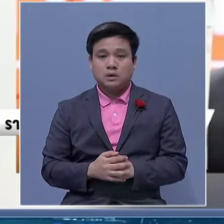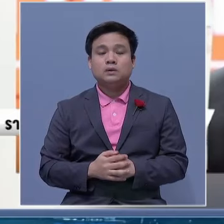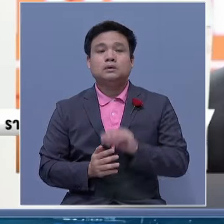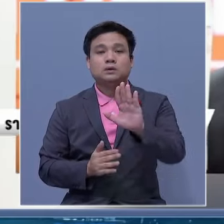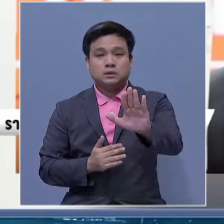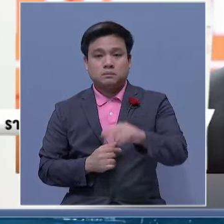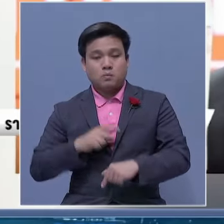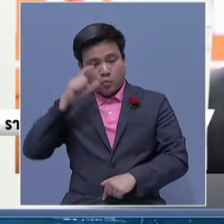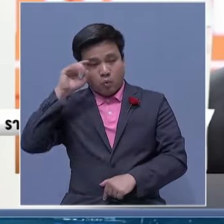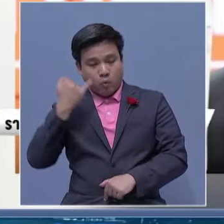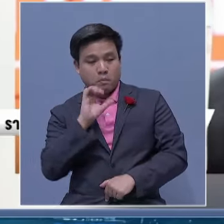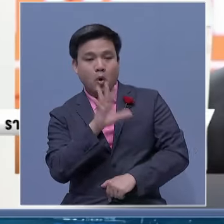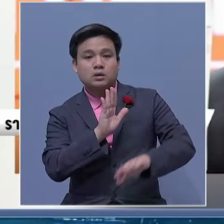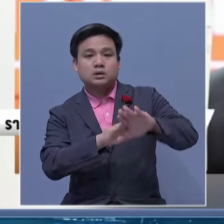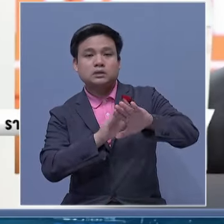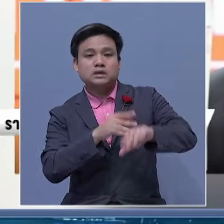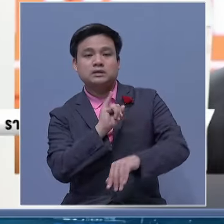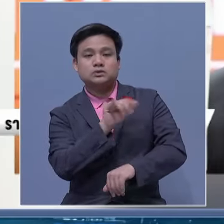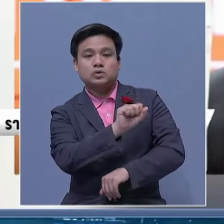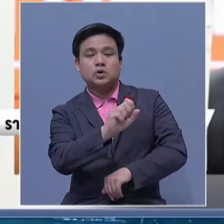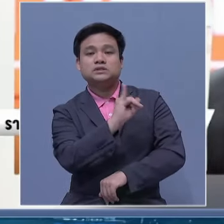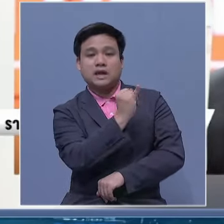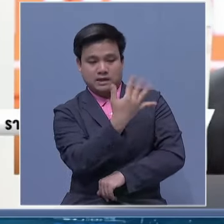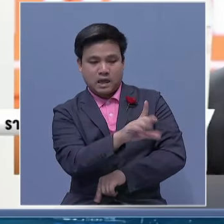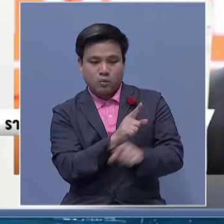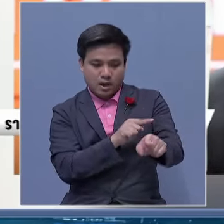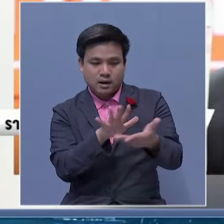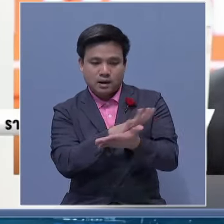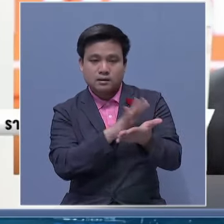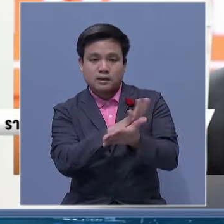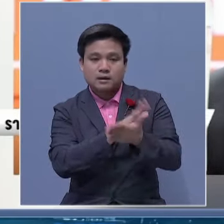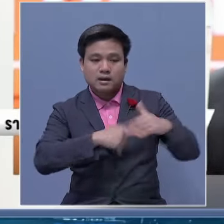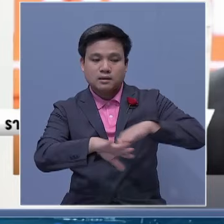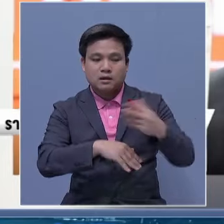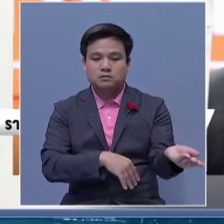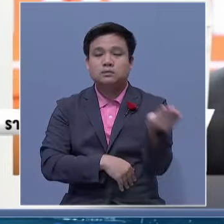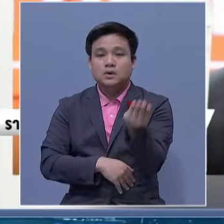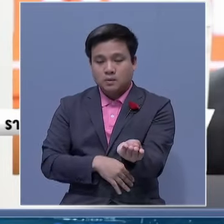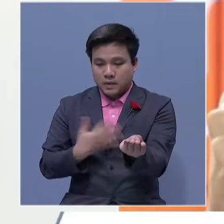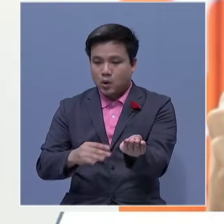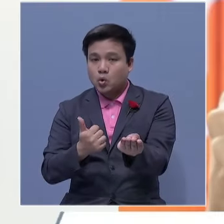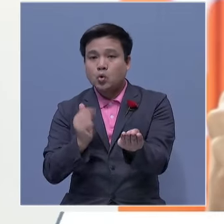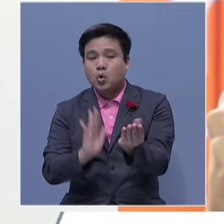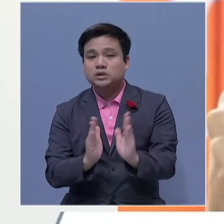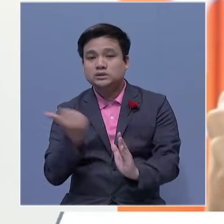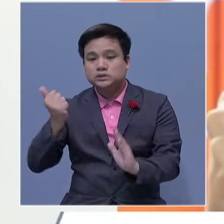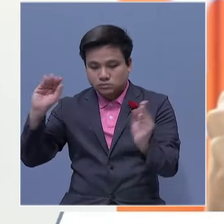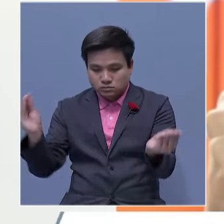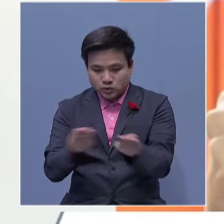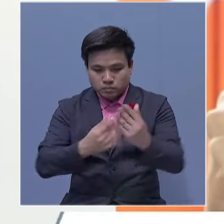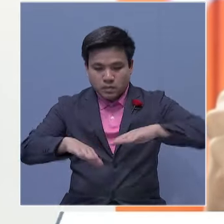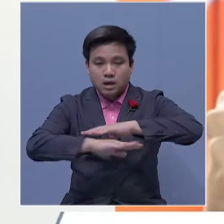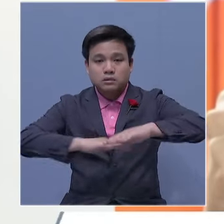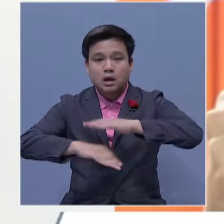เอกสารไปตรวจสอบแล้วก็เดี๋ยวจะขอใบสด 43ในเล่มเดียวกันและในปีเดียวกันของคุณจิรัตน์มาตรวจสอบด้วยแล้วก็จะส่งกอง